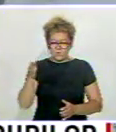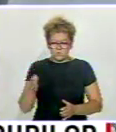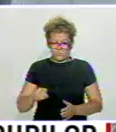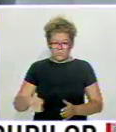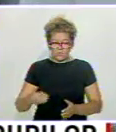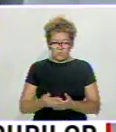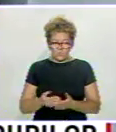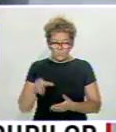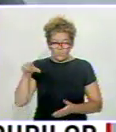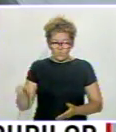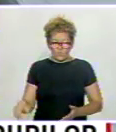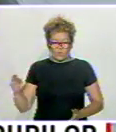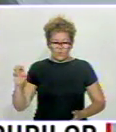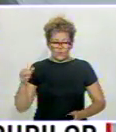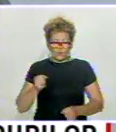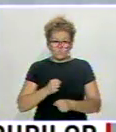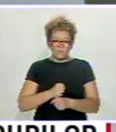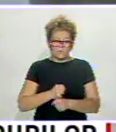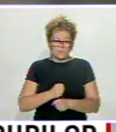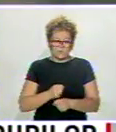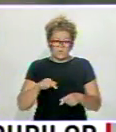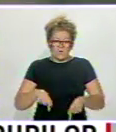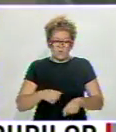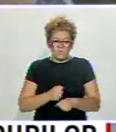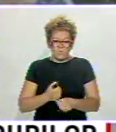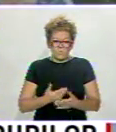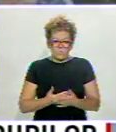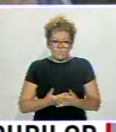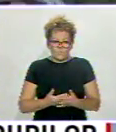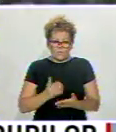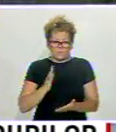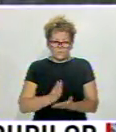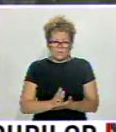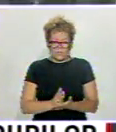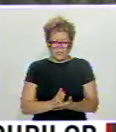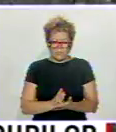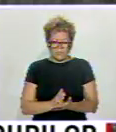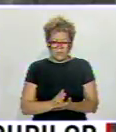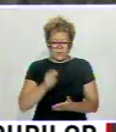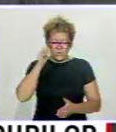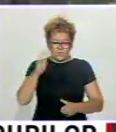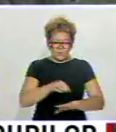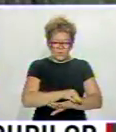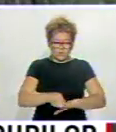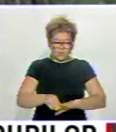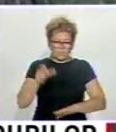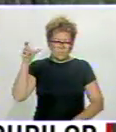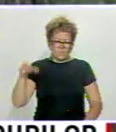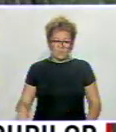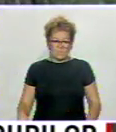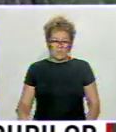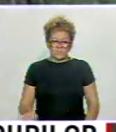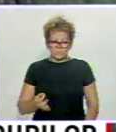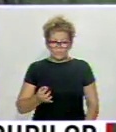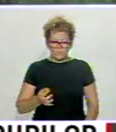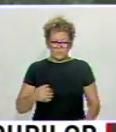monta bordurile. Muncitorii au spus că au recurs la această metodă pentru că trebuie respectat proiectul. Oamenii din corabia sunt revoltați de